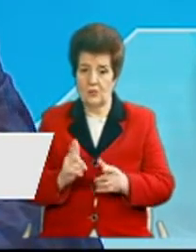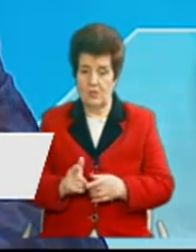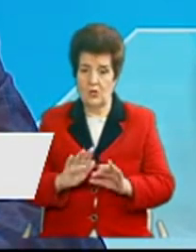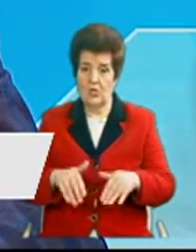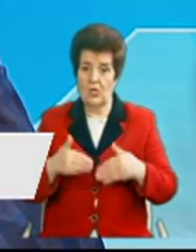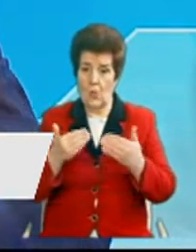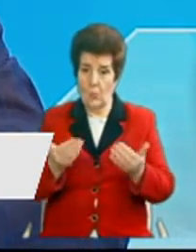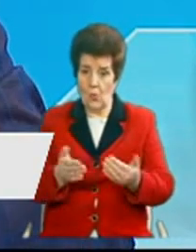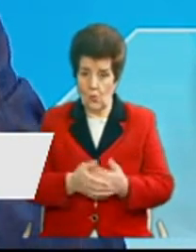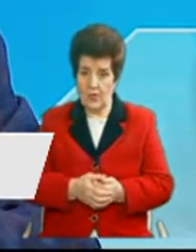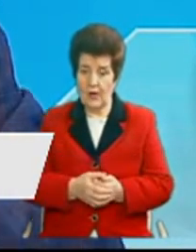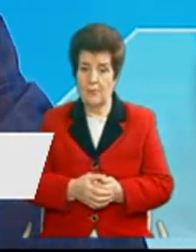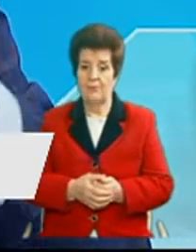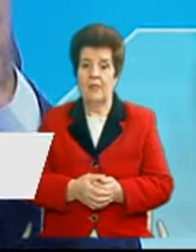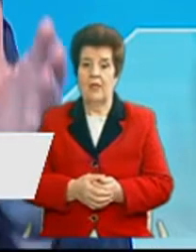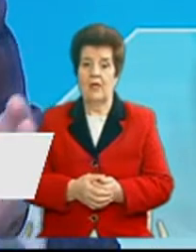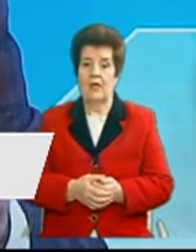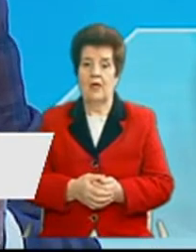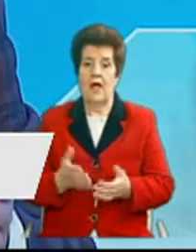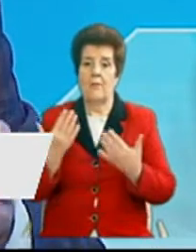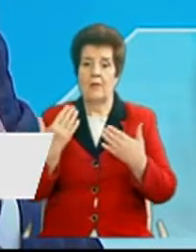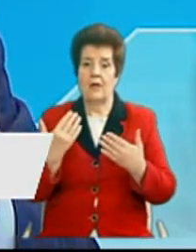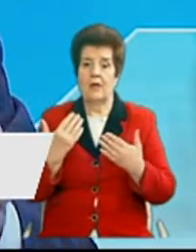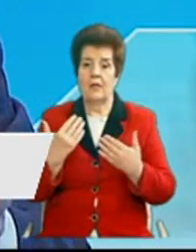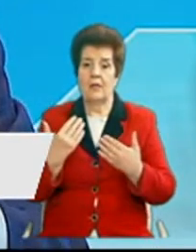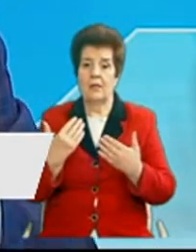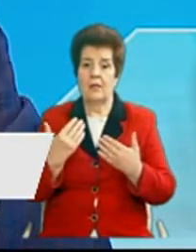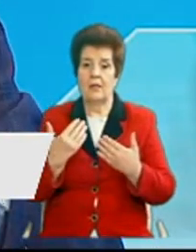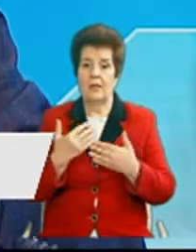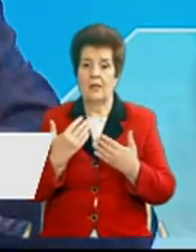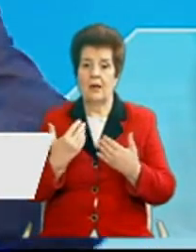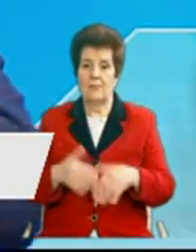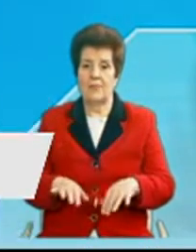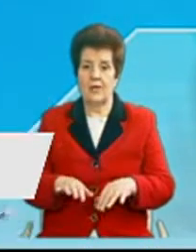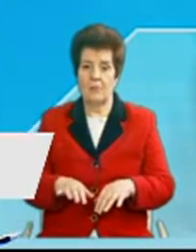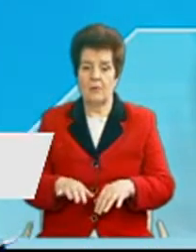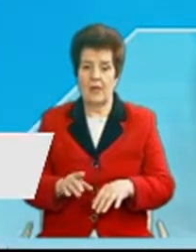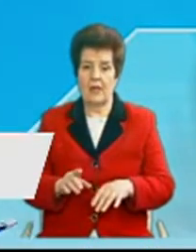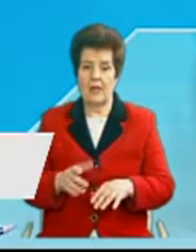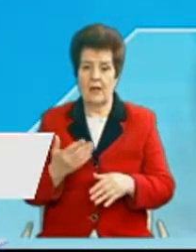propune și nu vom am semnat sub o scrisoare și ajunge, aici